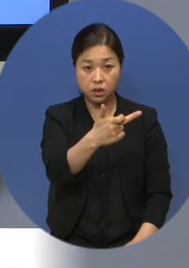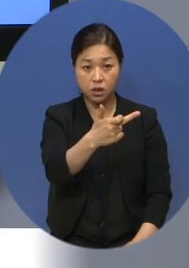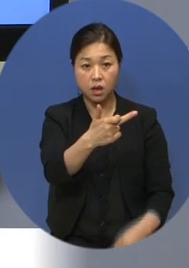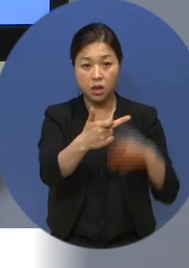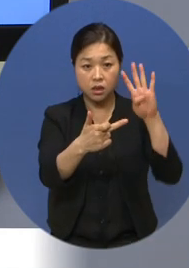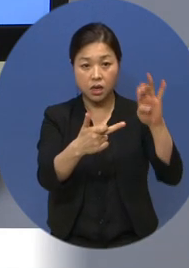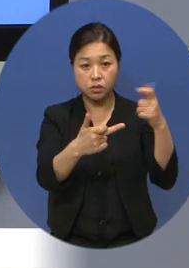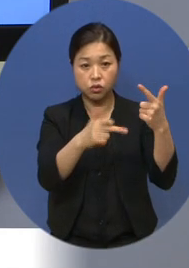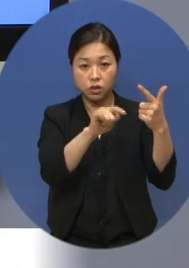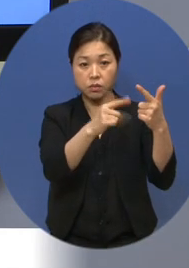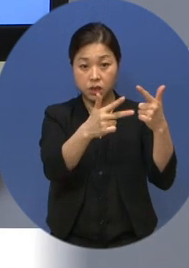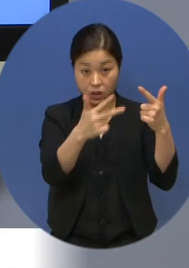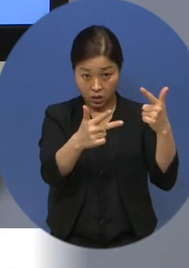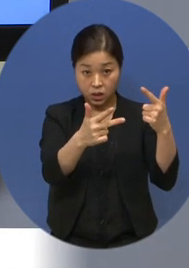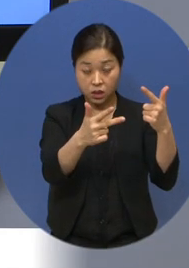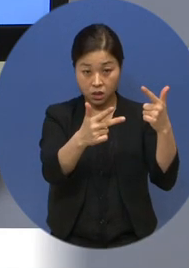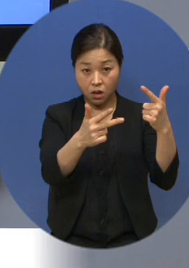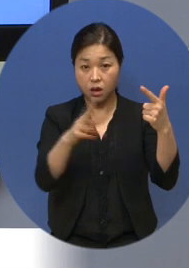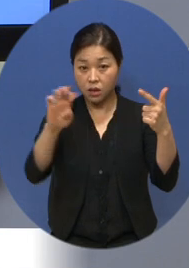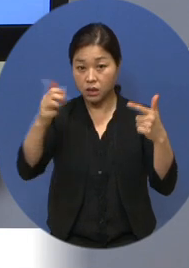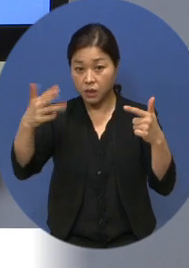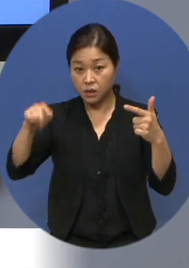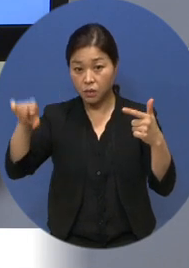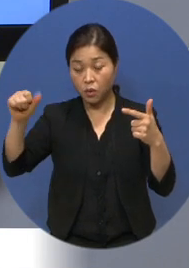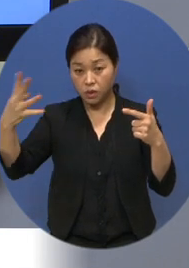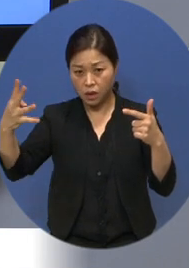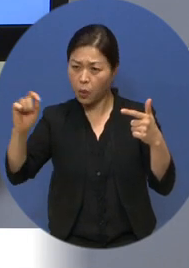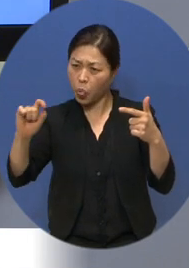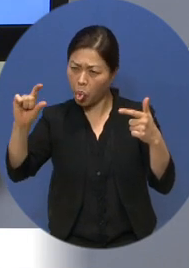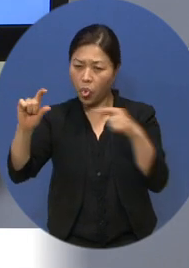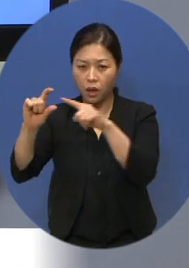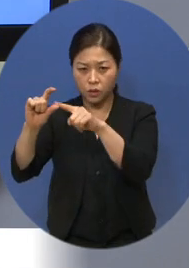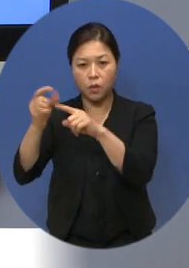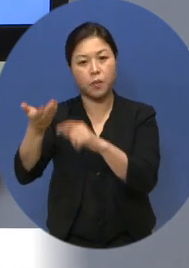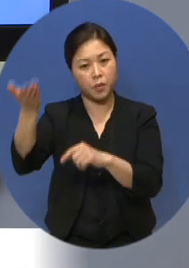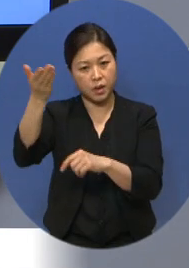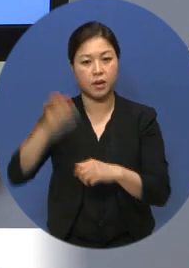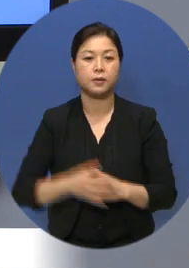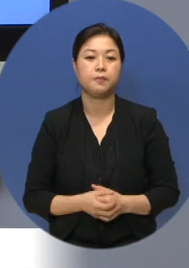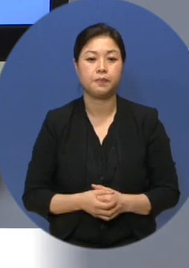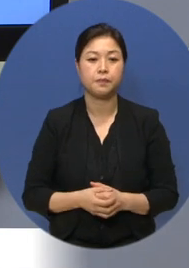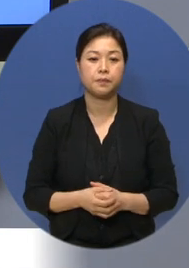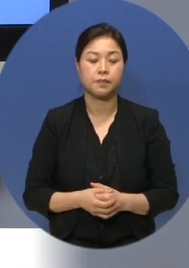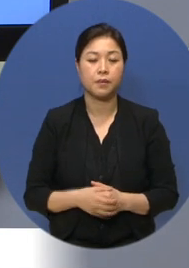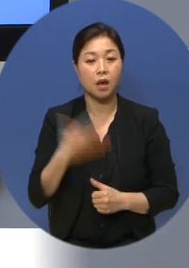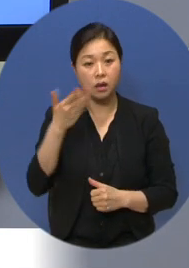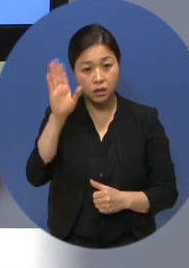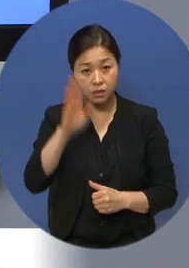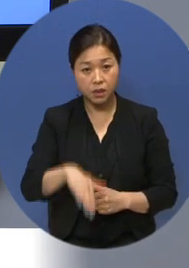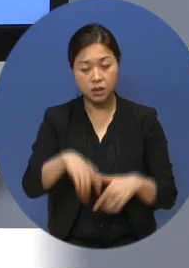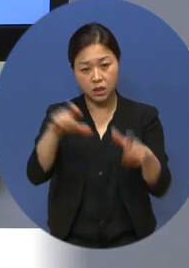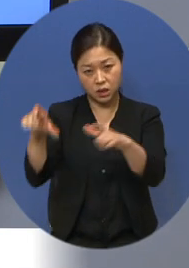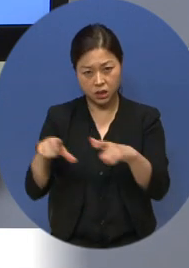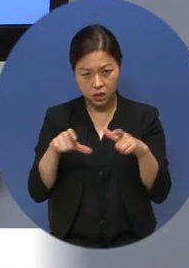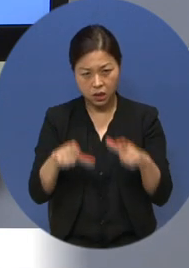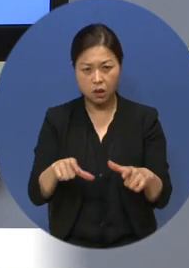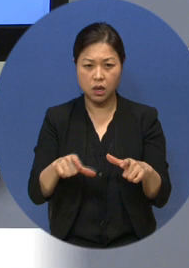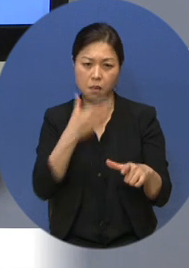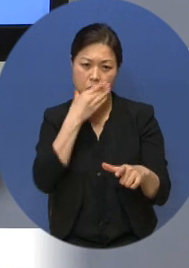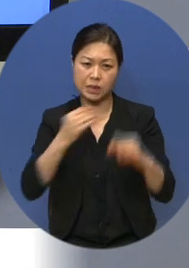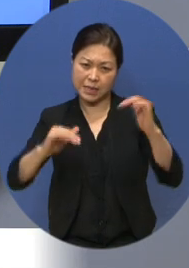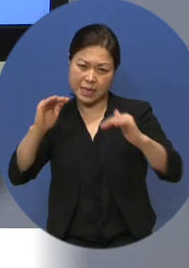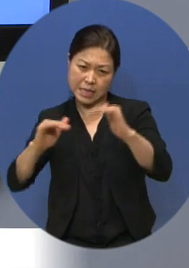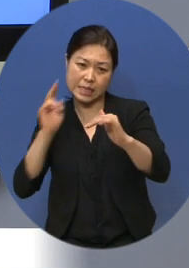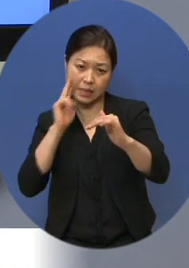7 점에서 48.5 4점으로 소폭 향상되었습니다 하지만 지 역광 격차가 여전히 남아